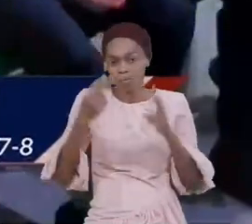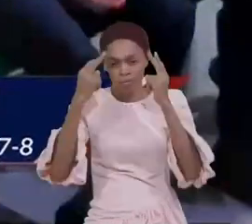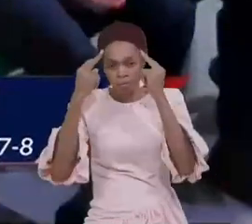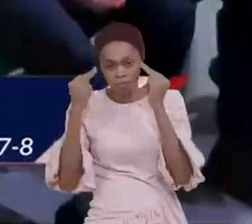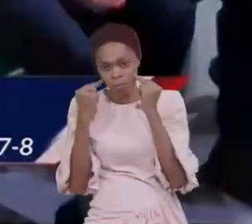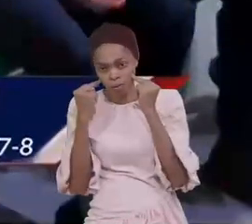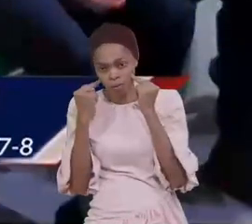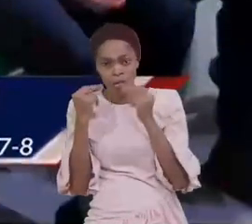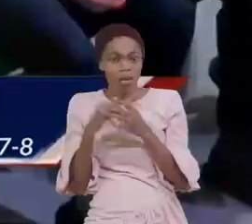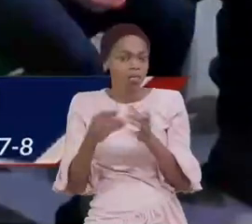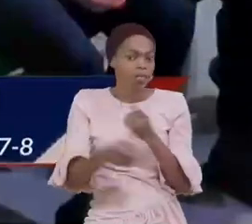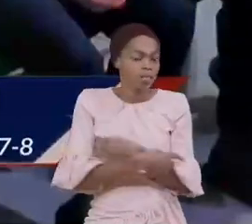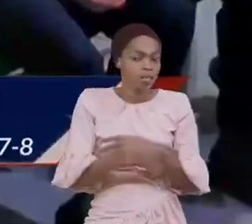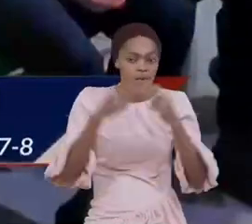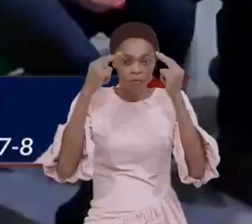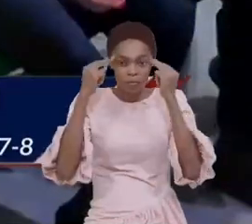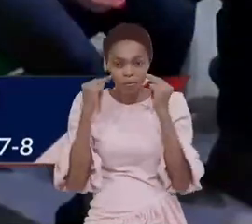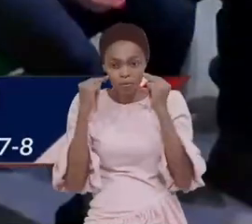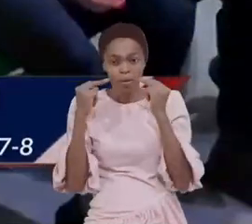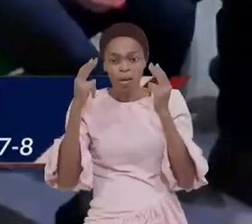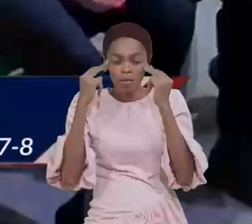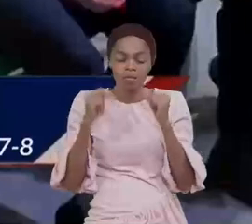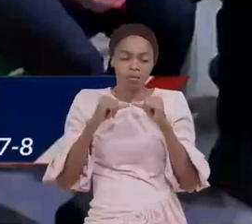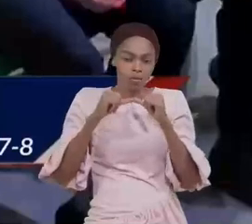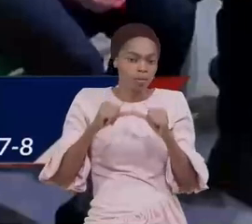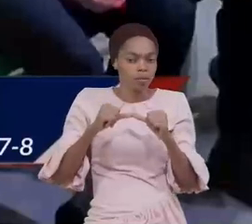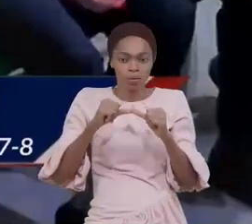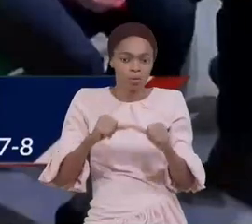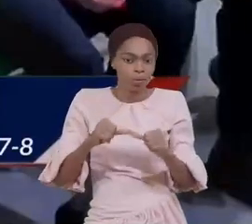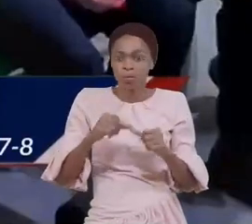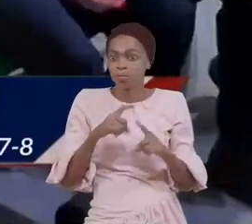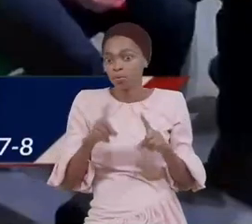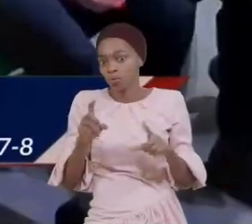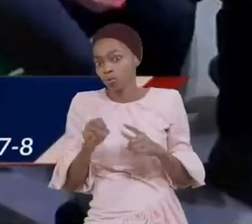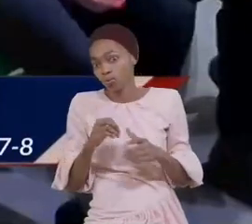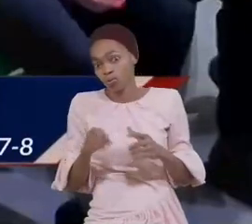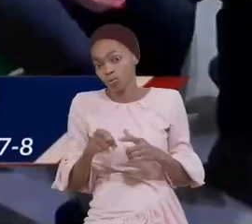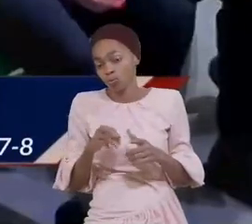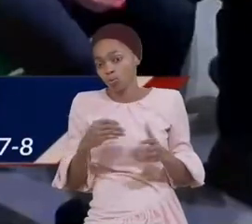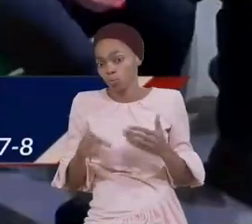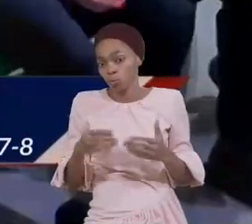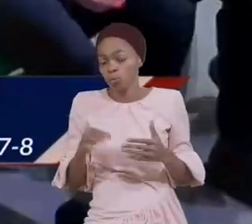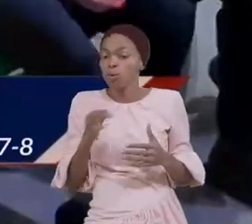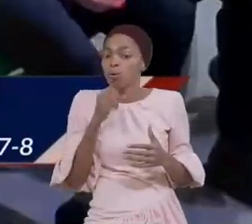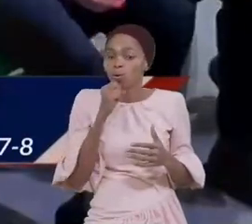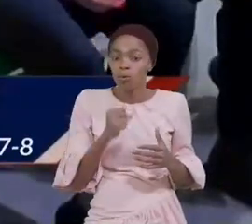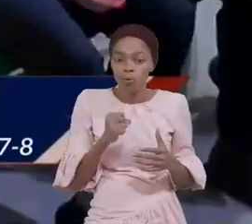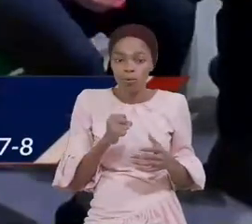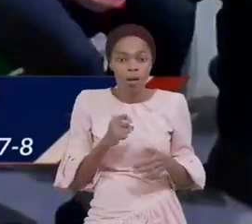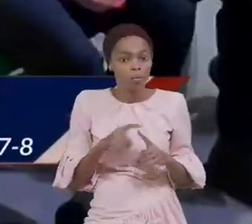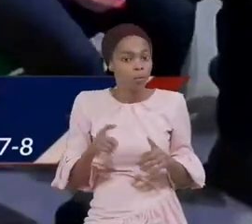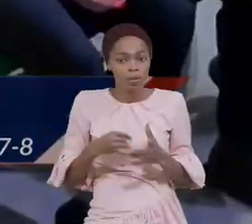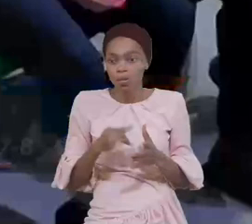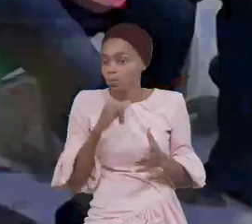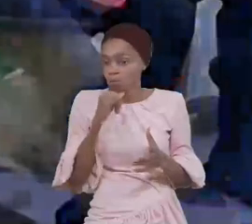Moïse. Dans le cas de Moïse, il continuait. Il est âgé, mais ce n'est pas dit